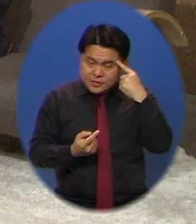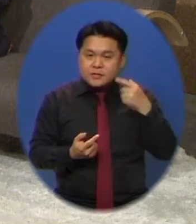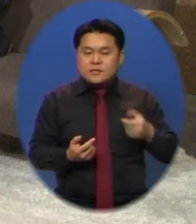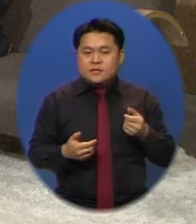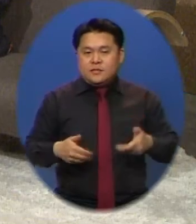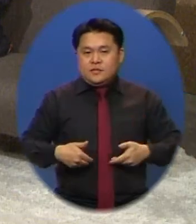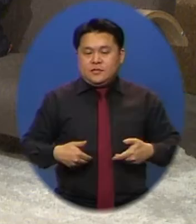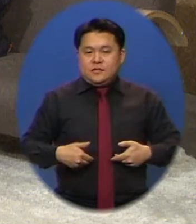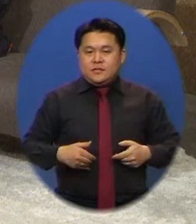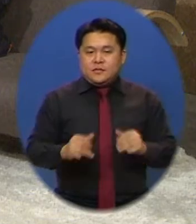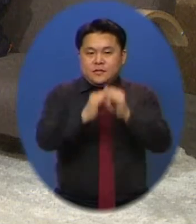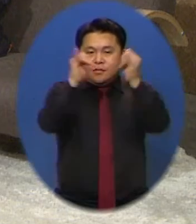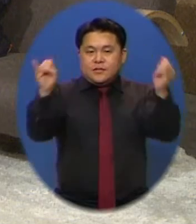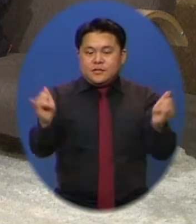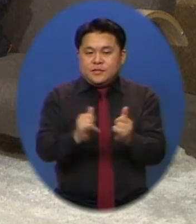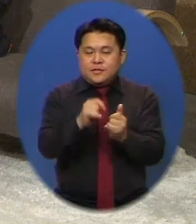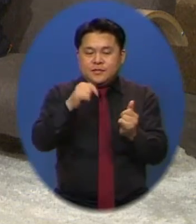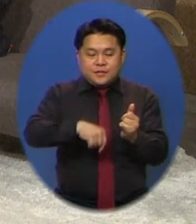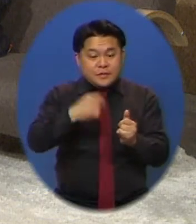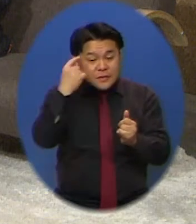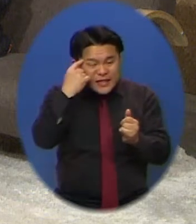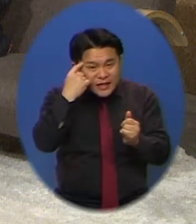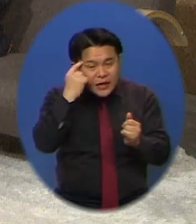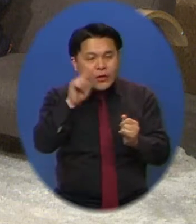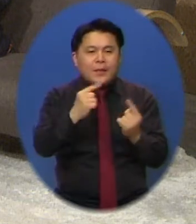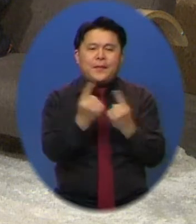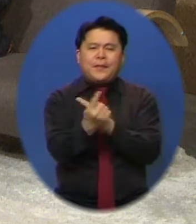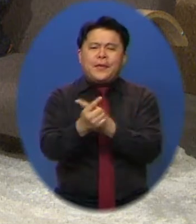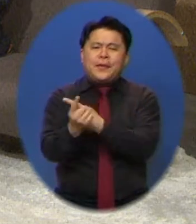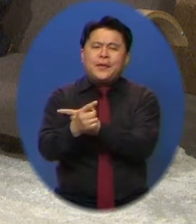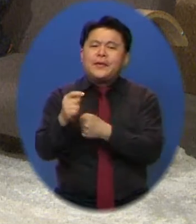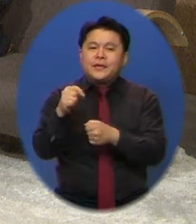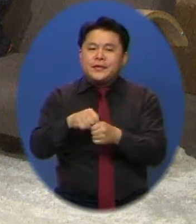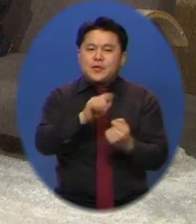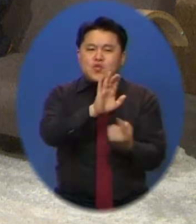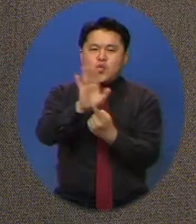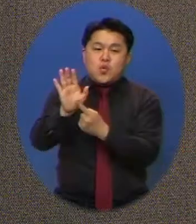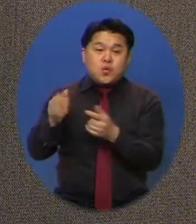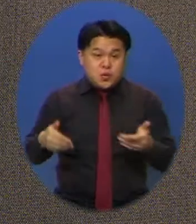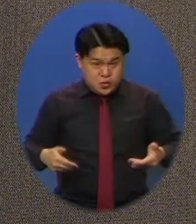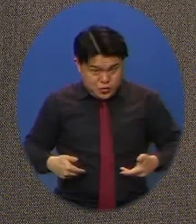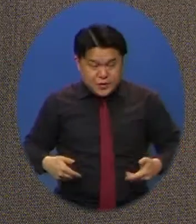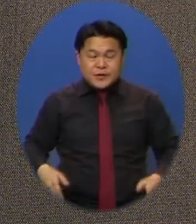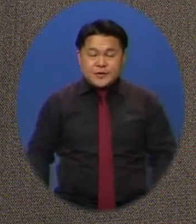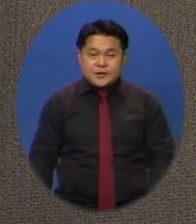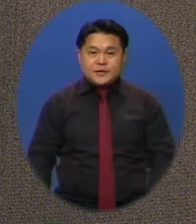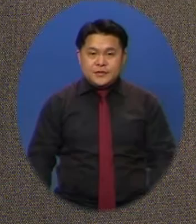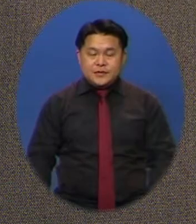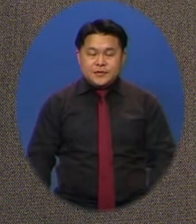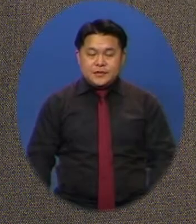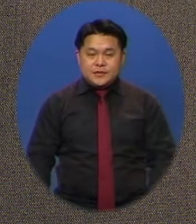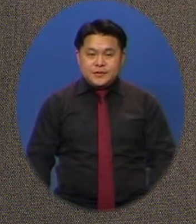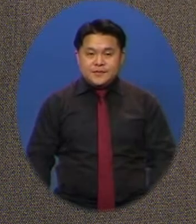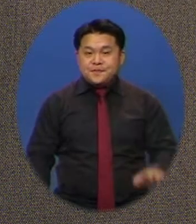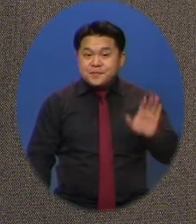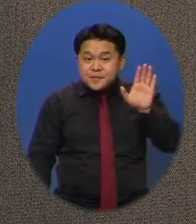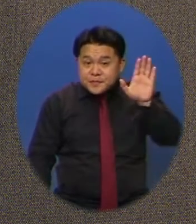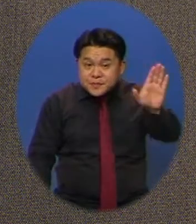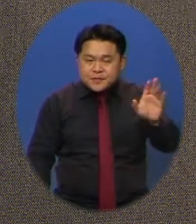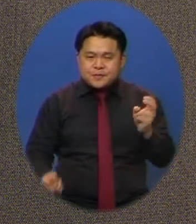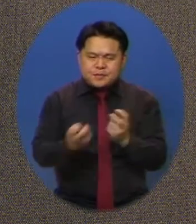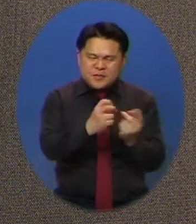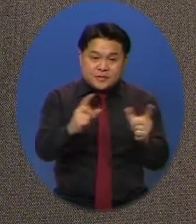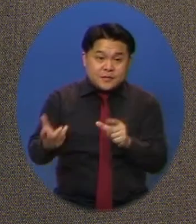이것은 사회적으로 우리 인식을 개선하는 그런 운동으로 펼쳐져야 될 것 같고요. 앞으로 여러